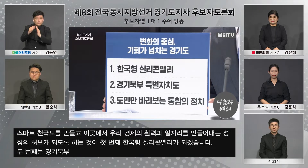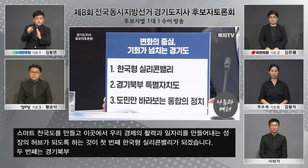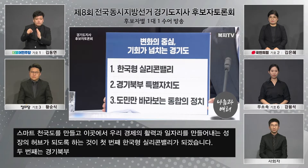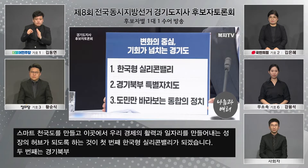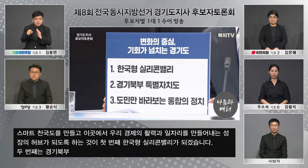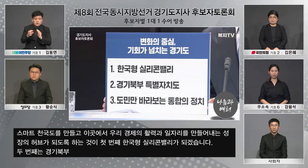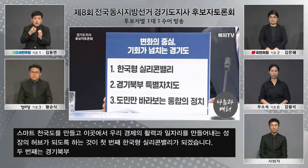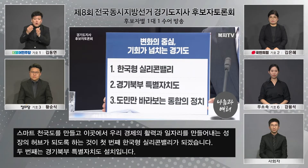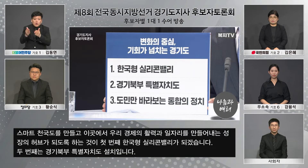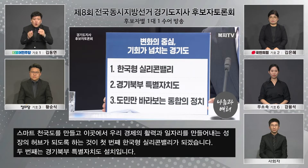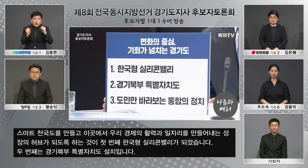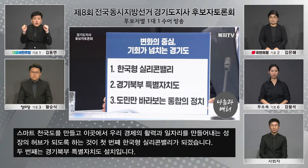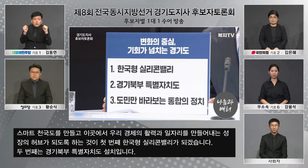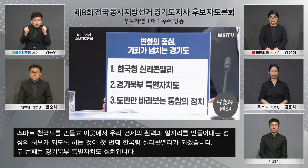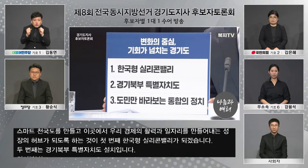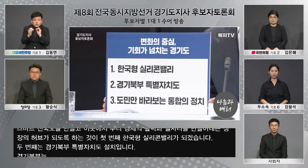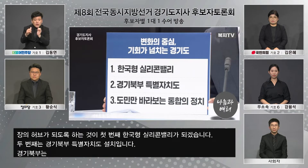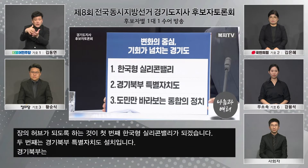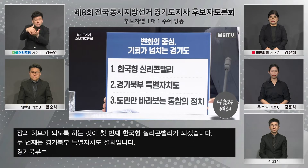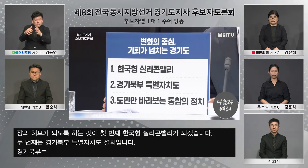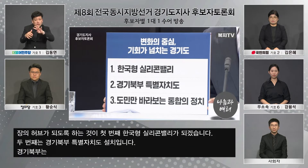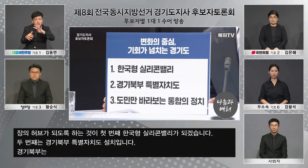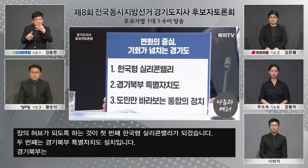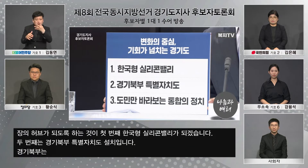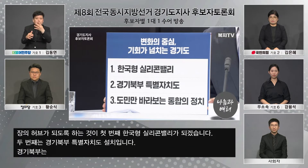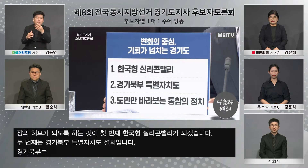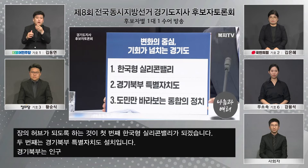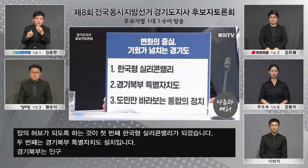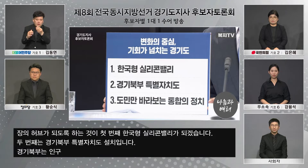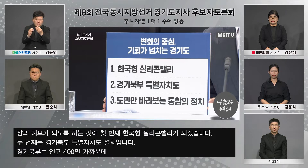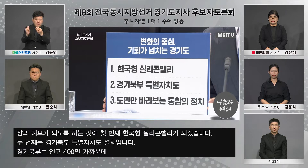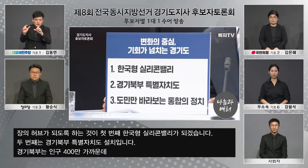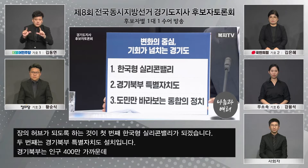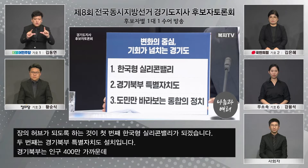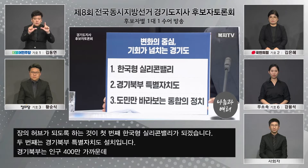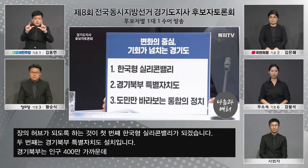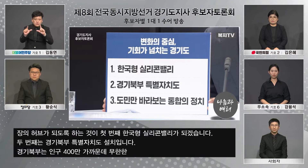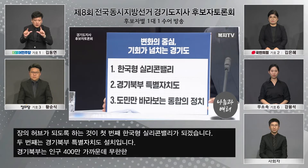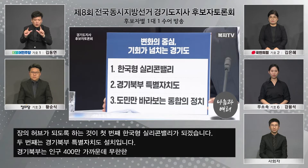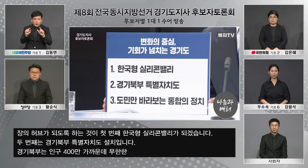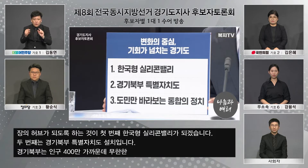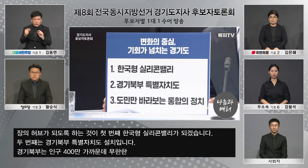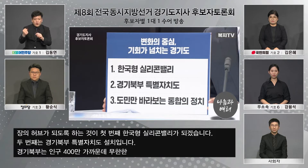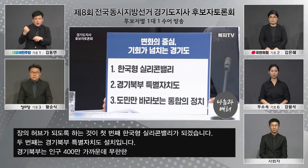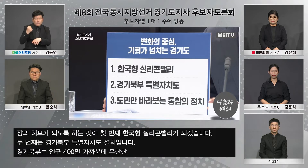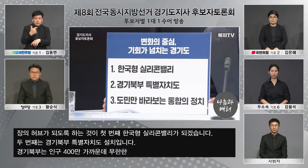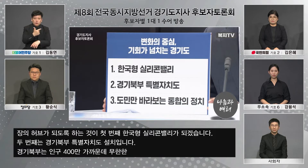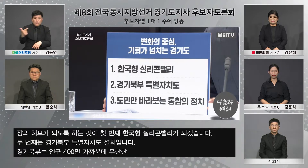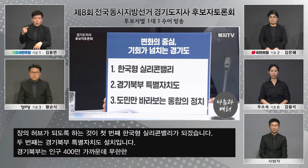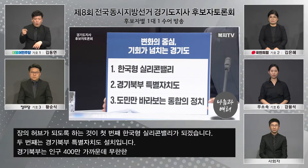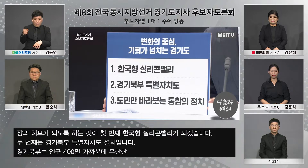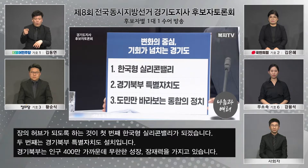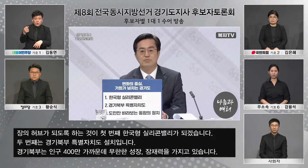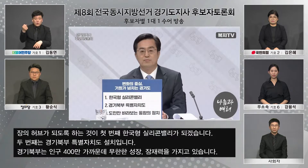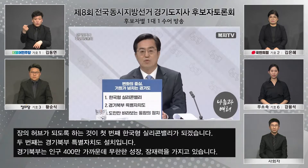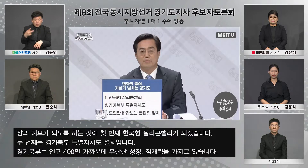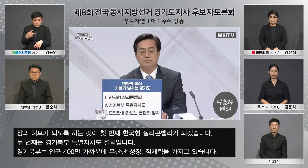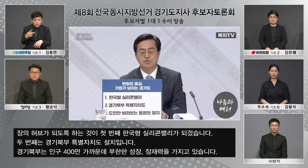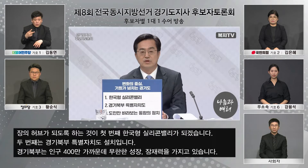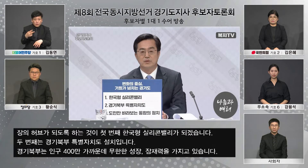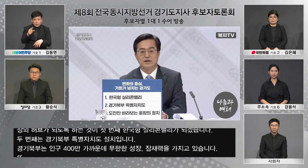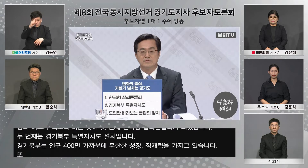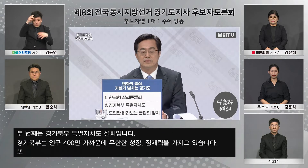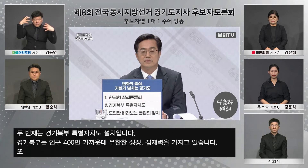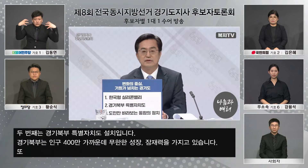인구 400만 가까운데 무한한 성장 잠재력을 가지고 있습니다. 또 그동안에 정부의